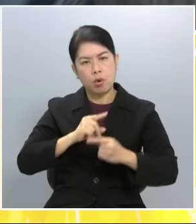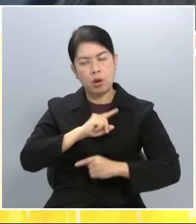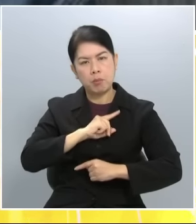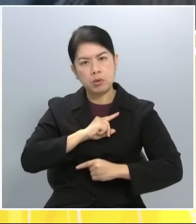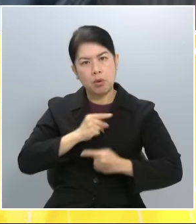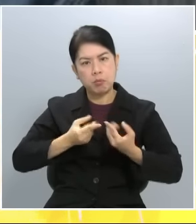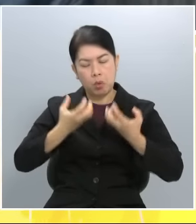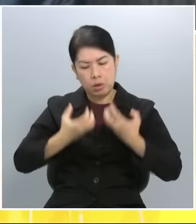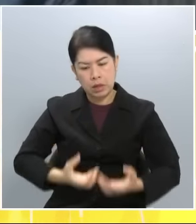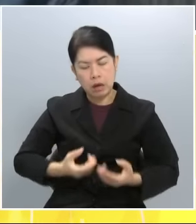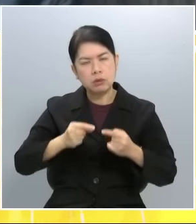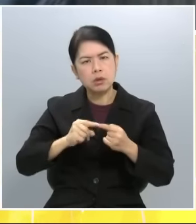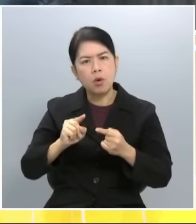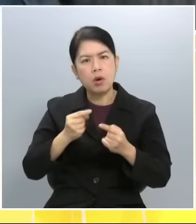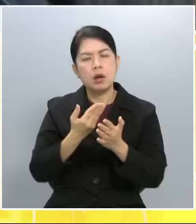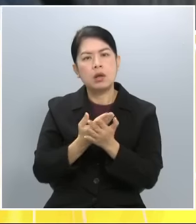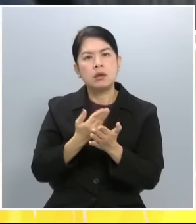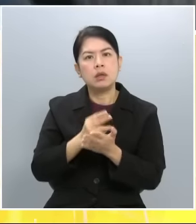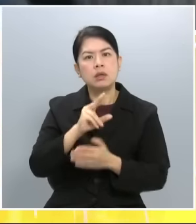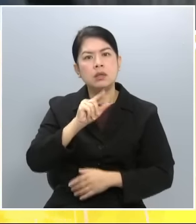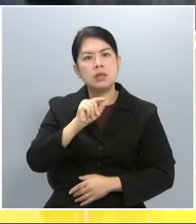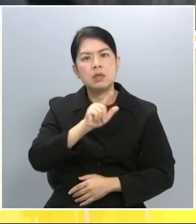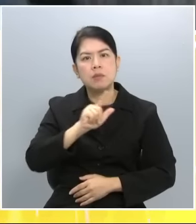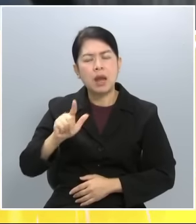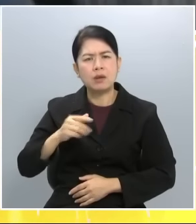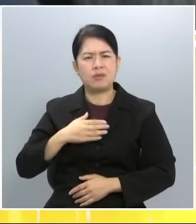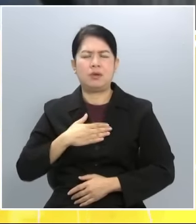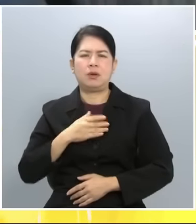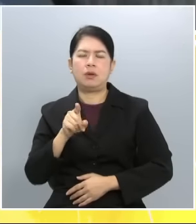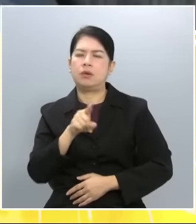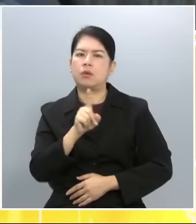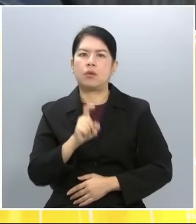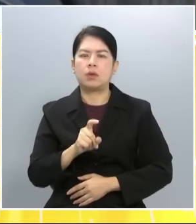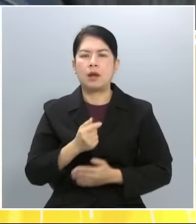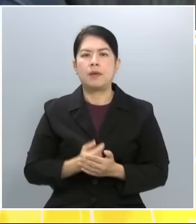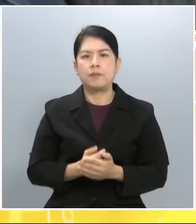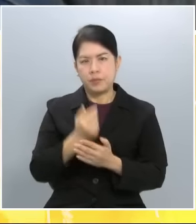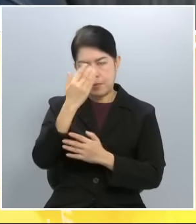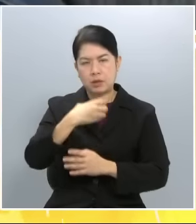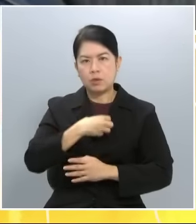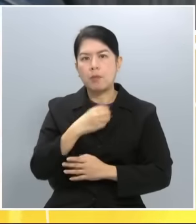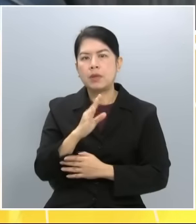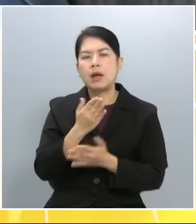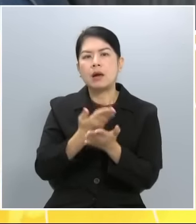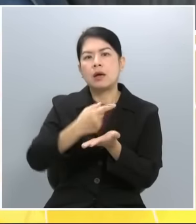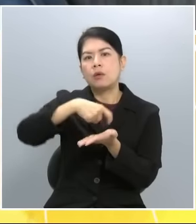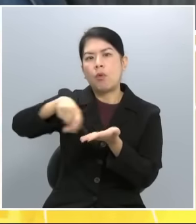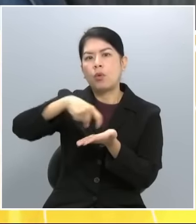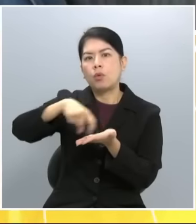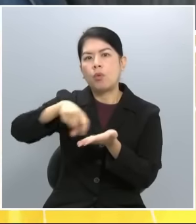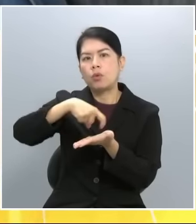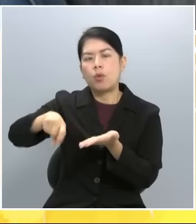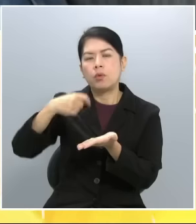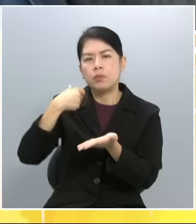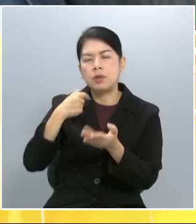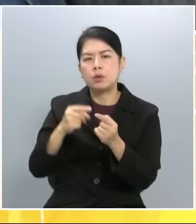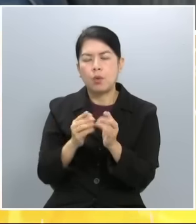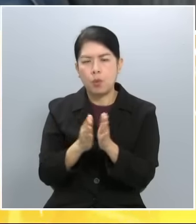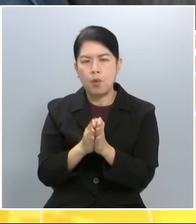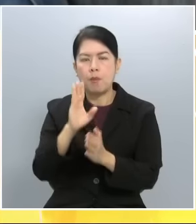งๆไม่ได้อยากได้เงิน66ล้านที่มีการโอนออกไปจากห้างหุ้นส่วนจำกัดที่ว่านี้400กว่าครั้งในรอบหล